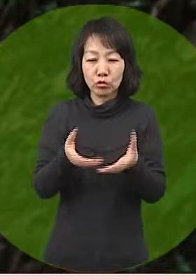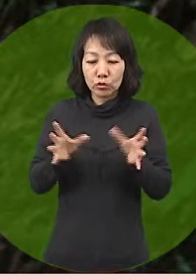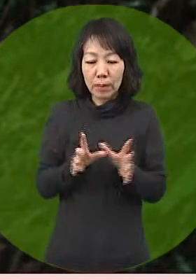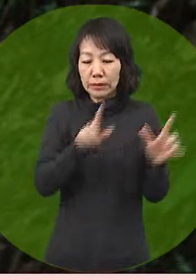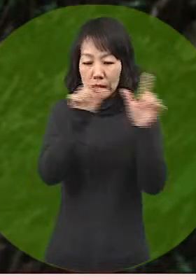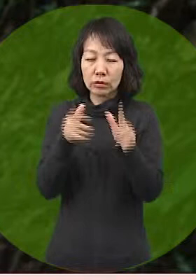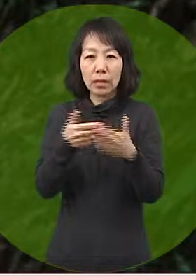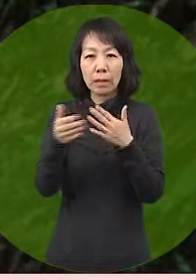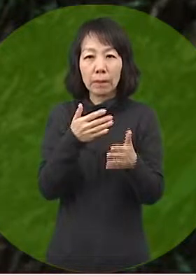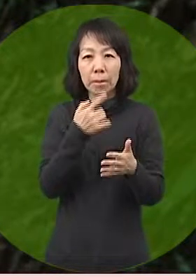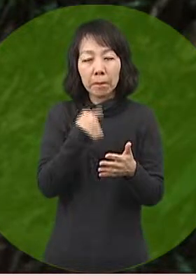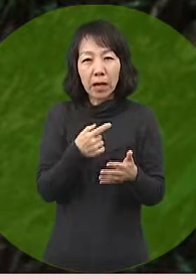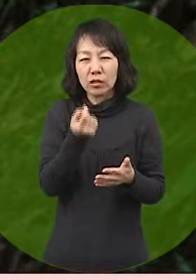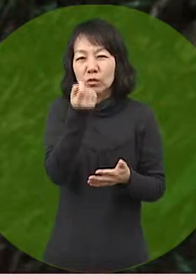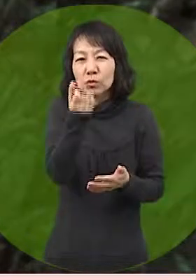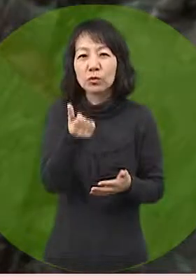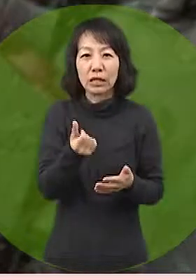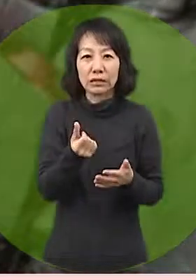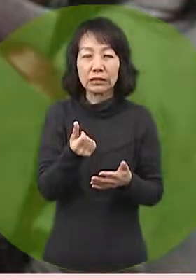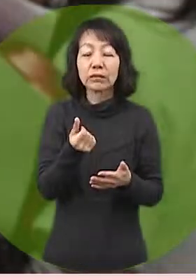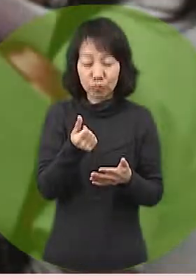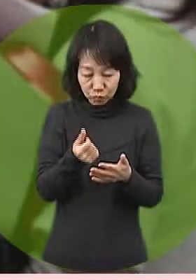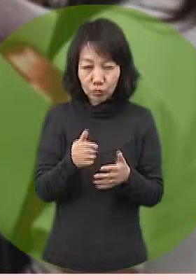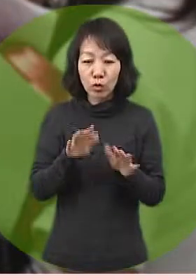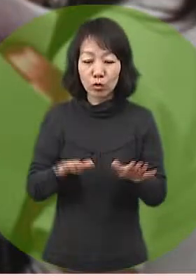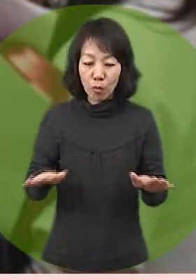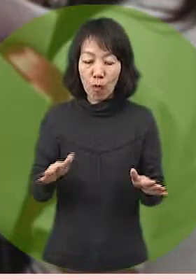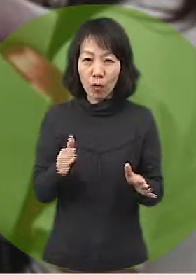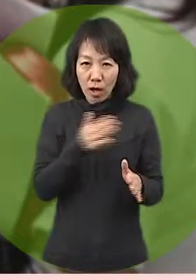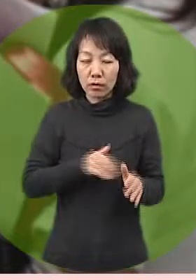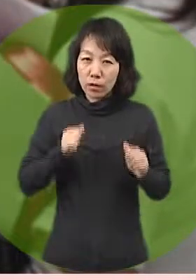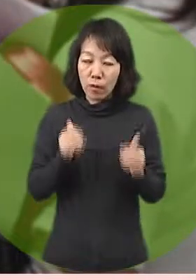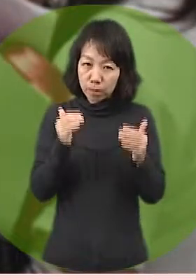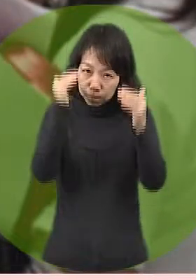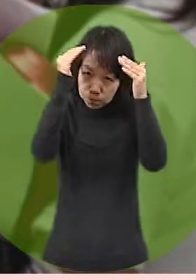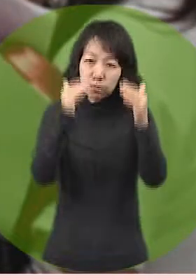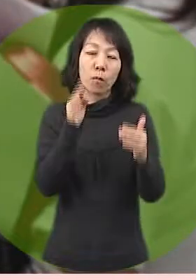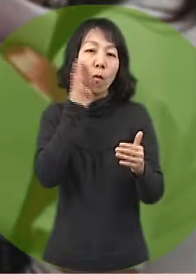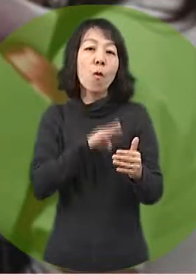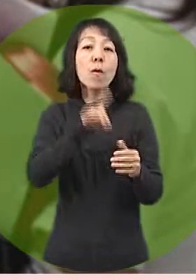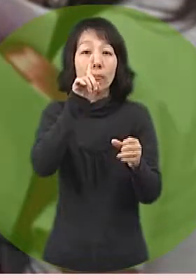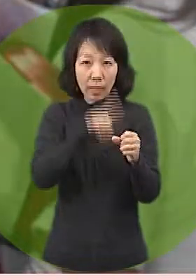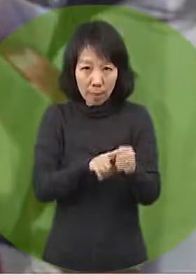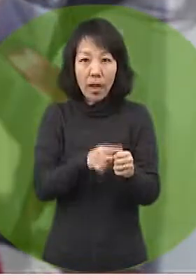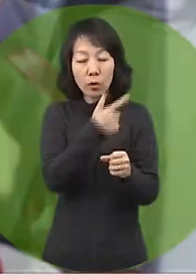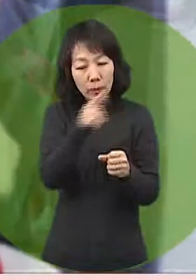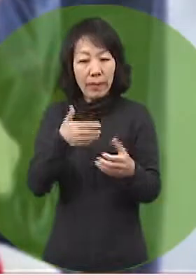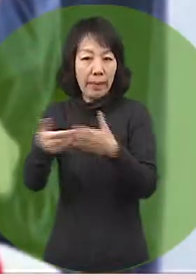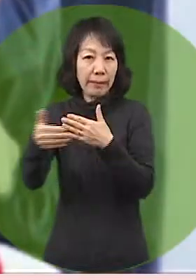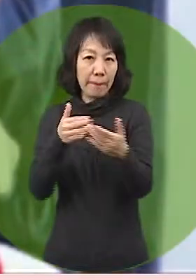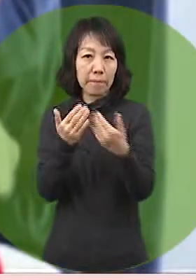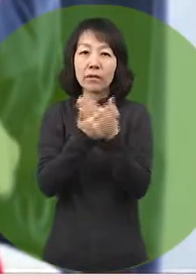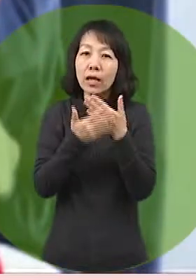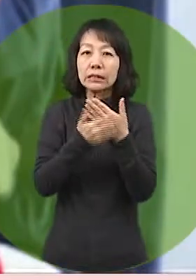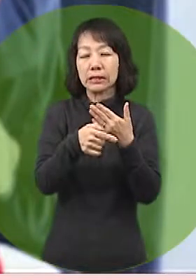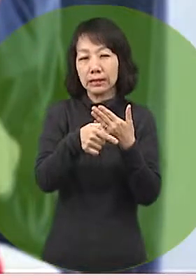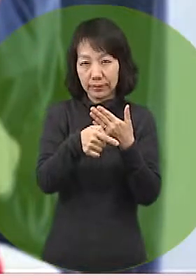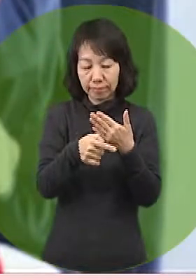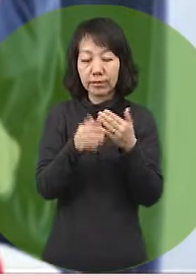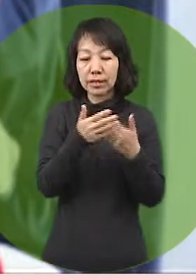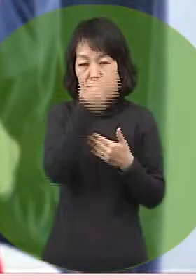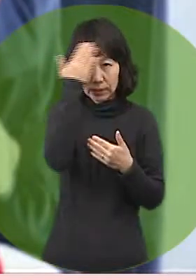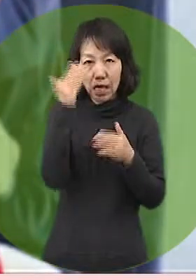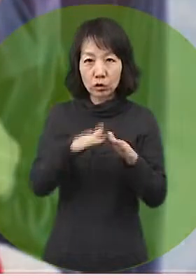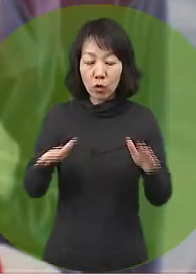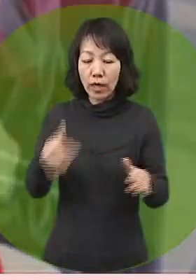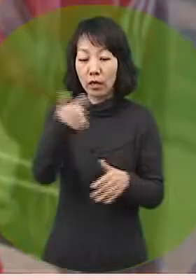。子どもたちの健やかな成長にとってそうした体験がとても大切であることから、青少年教育